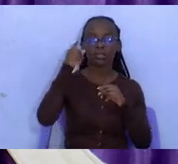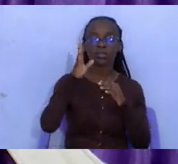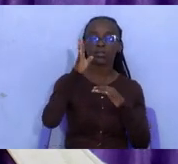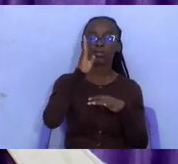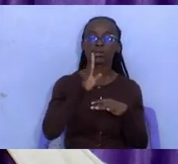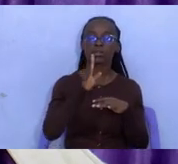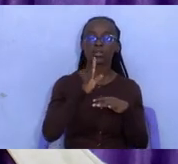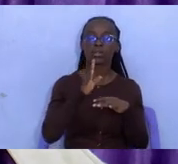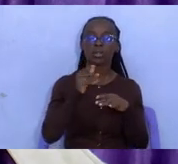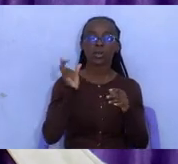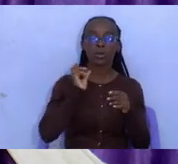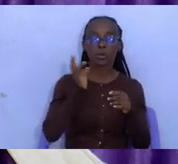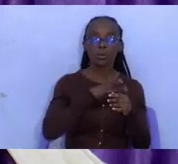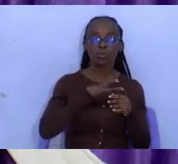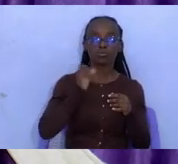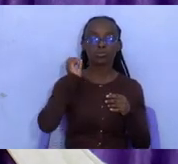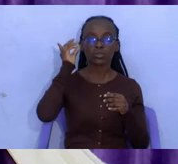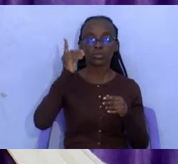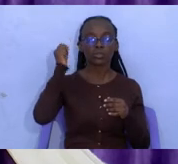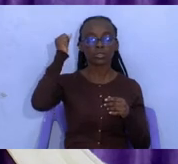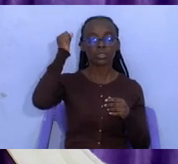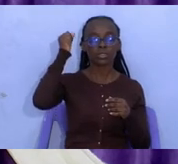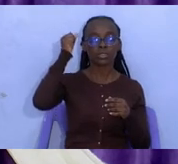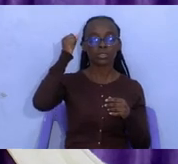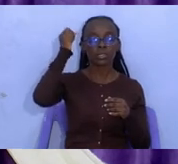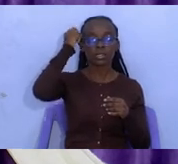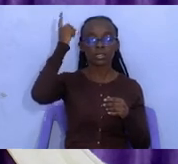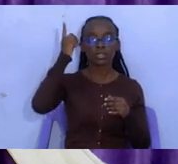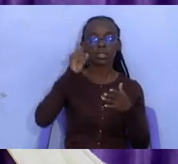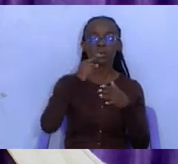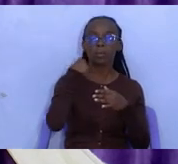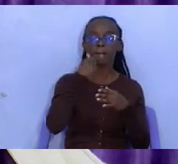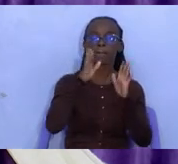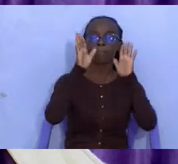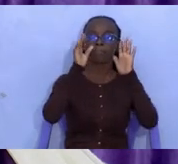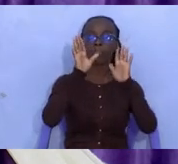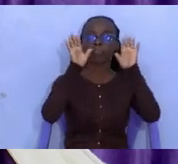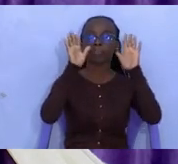Mungu lazima tuelewe Mungu ni nani na uthamana wake ni nani katika maisha yetu.